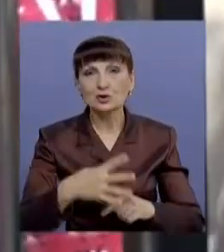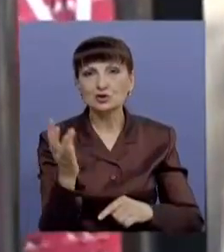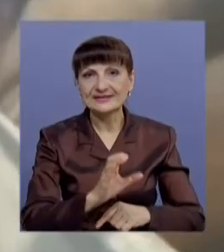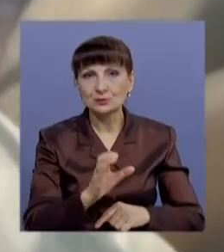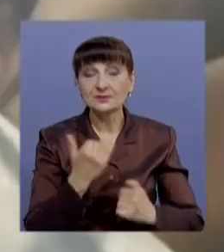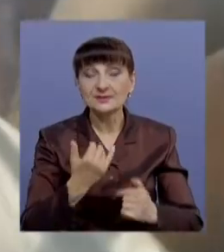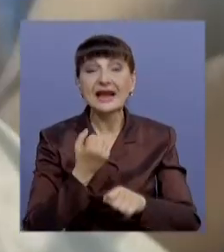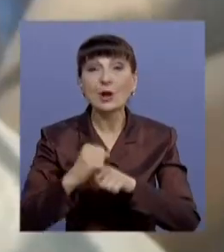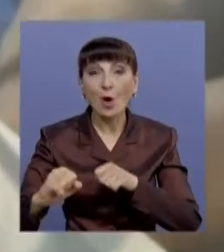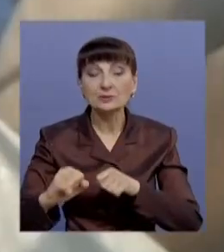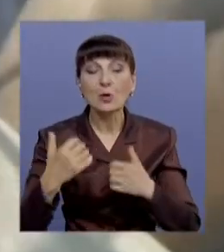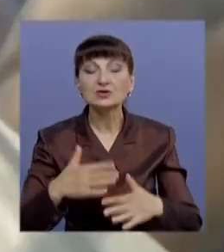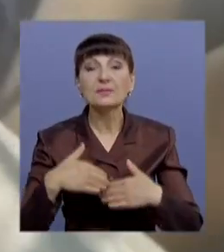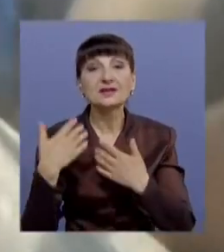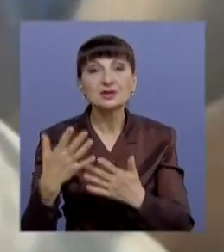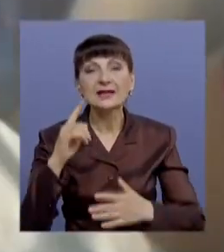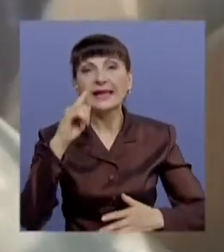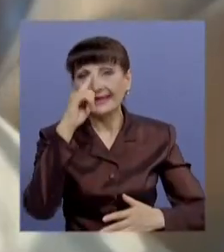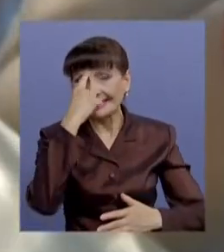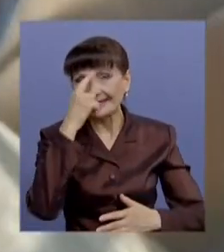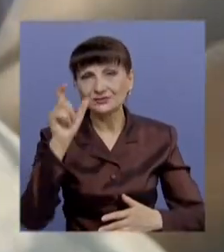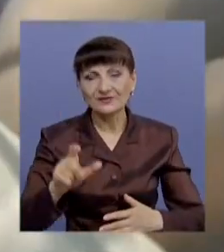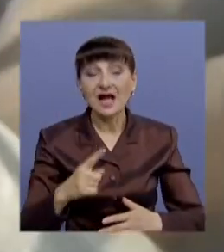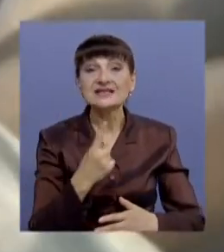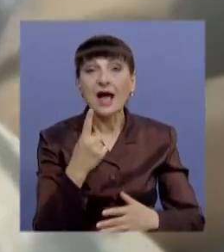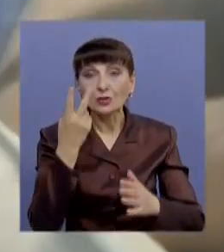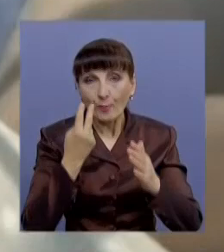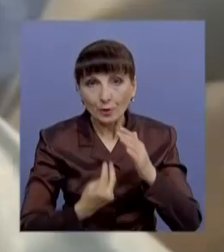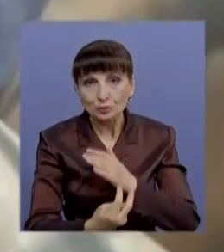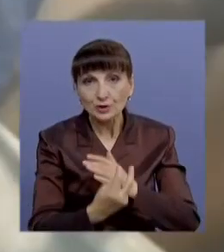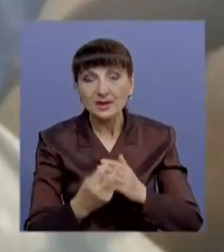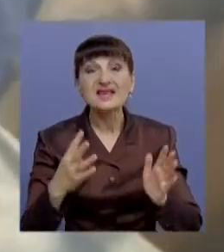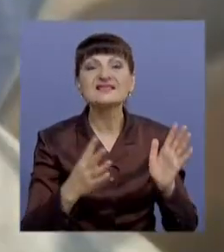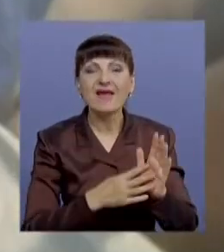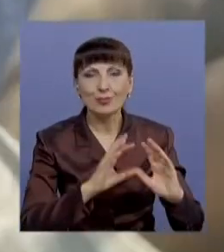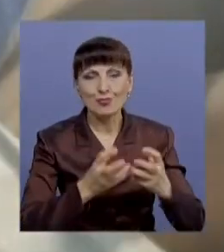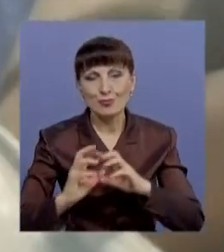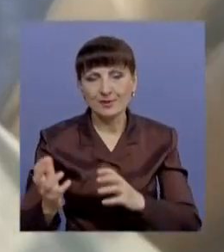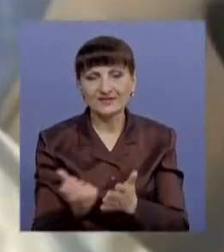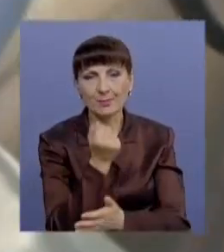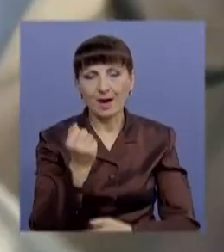Теперь рекорд в этой категории принадлежит индийцу, который за одно погружение собрал 9 кубиков.